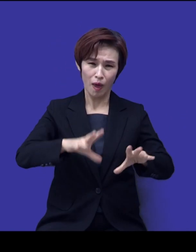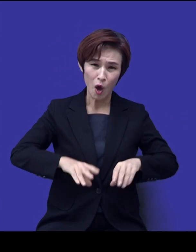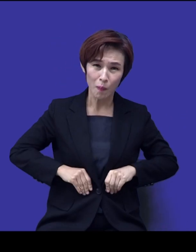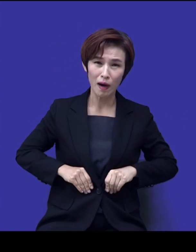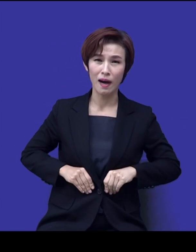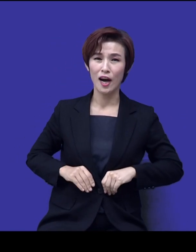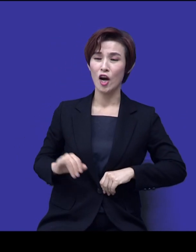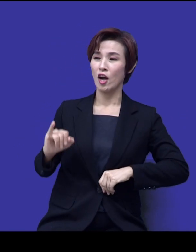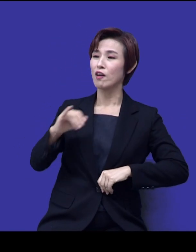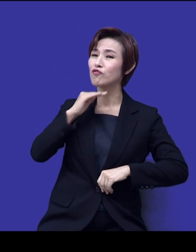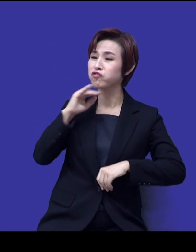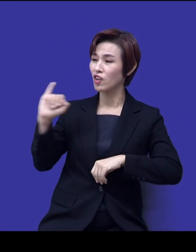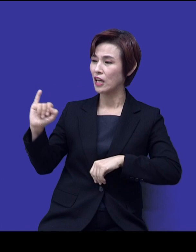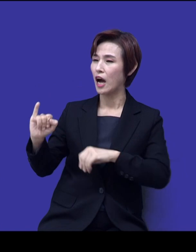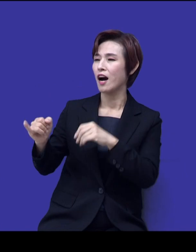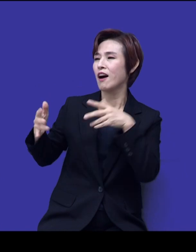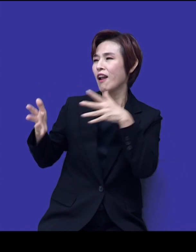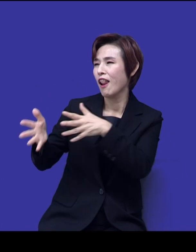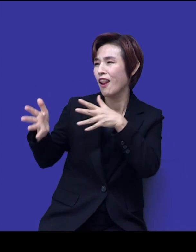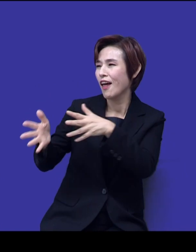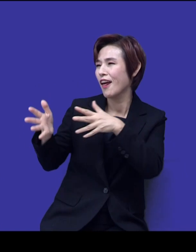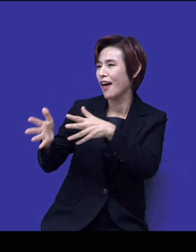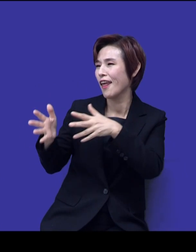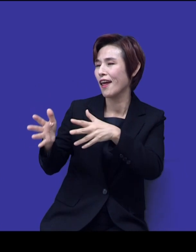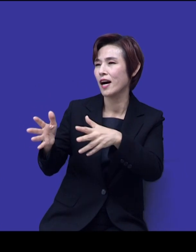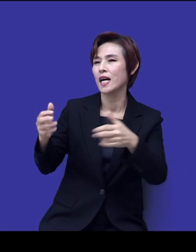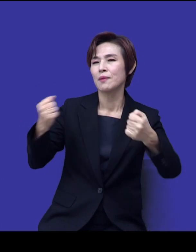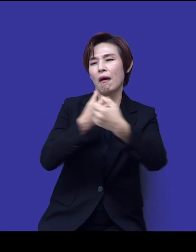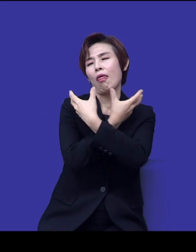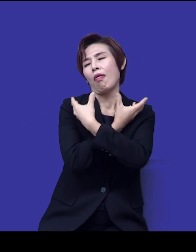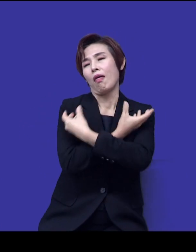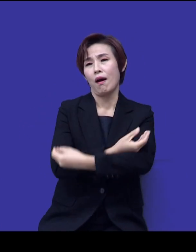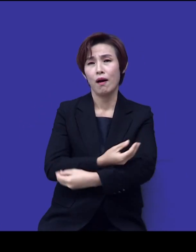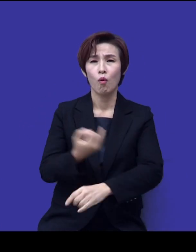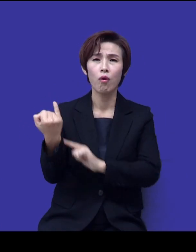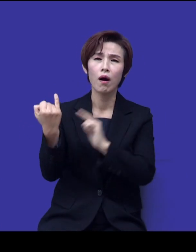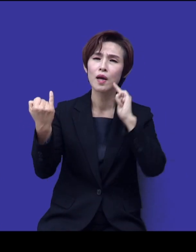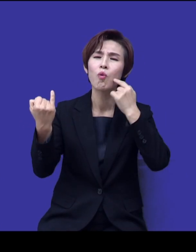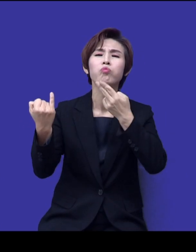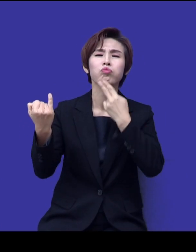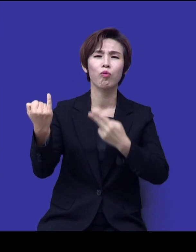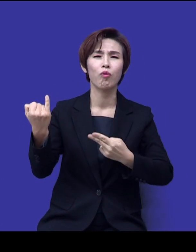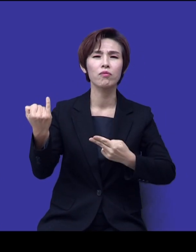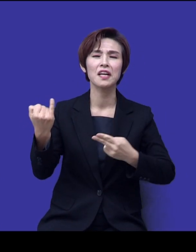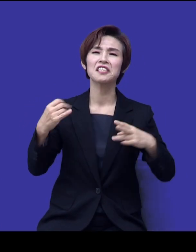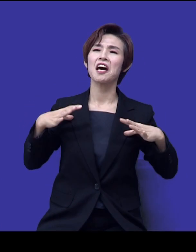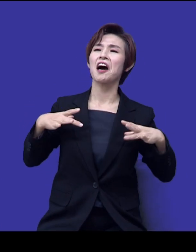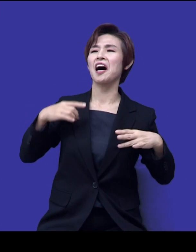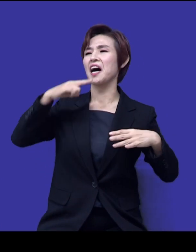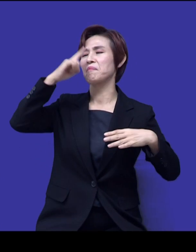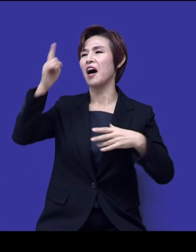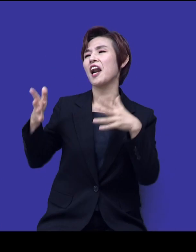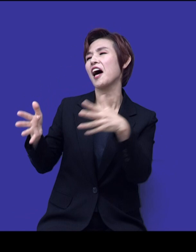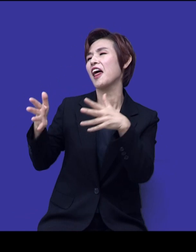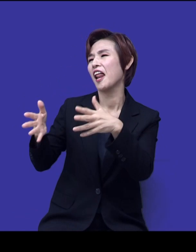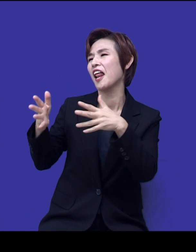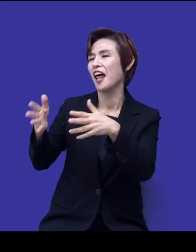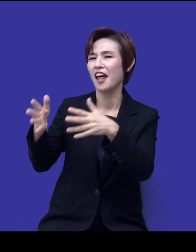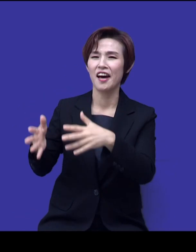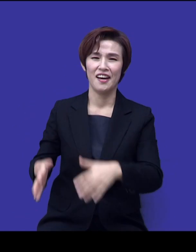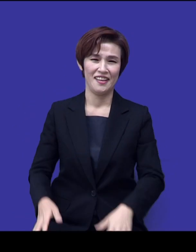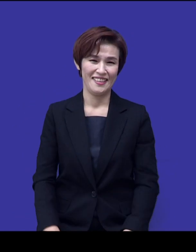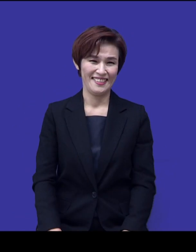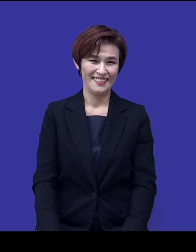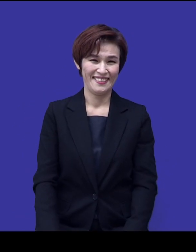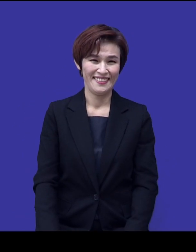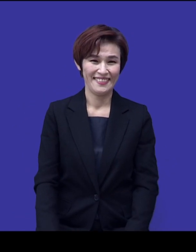기다리던 그 여성분하고 계속 하시느라고. 안 이뻤거든요. 근데 그냥 괜히 허세였던 것 같아요. 허세는 근데 오래 기다리니까 할 일도 없으니까 이제